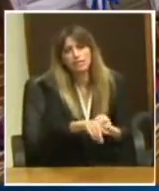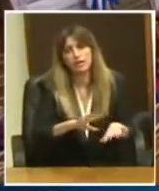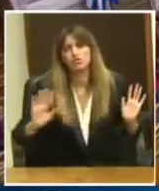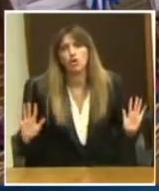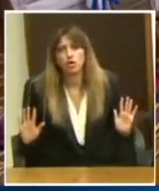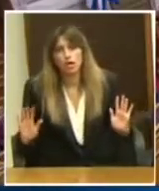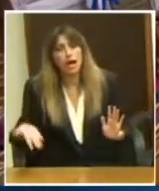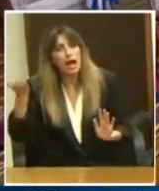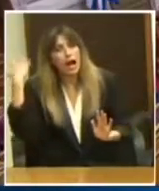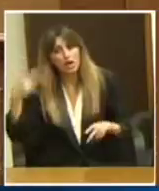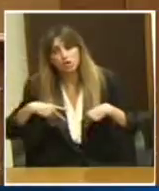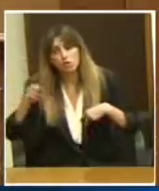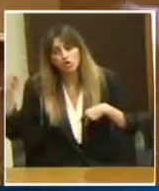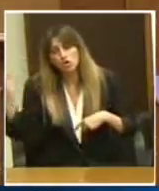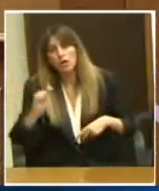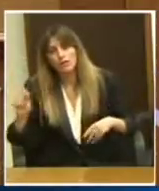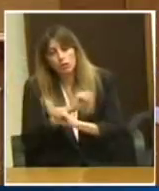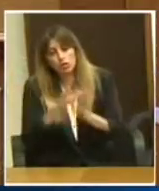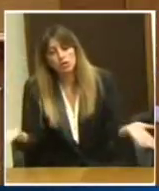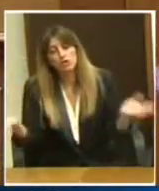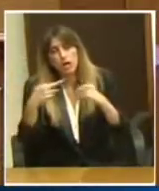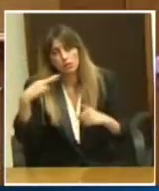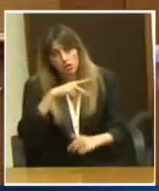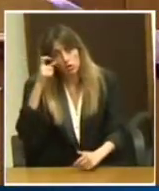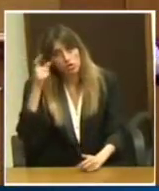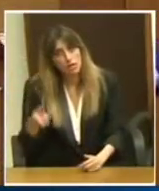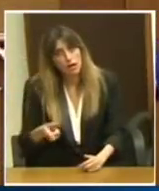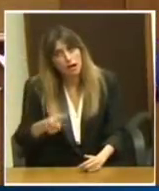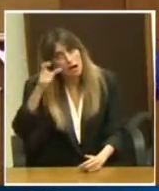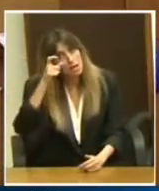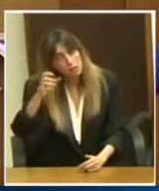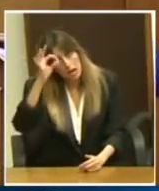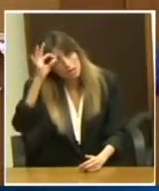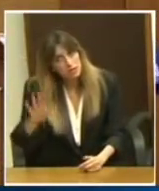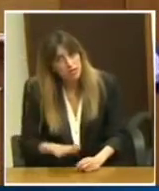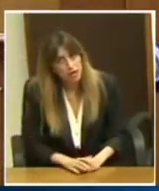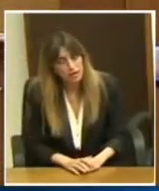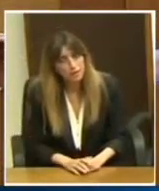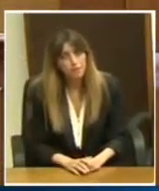Άρα εδώ ήσασταν, όπως εσχάτως ομολόγησε ο